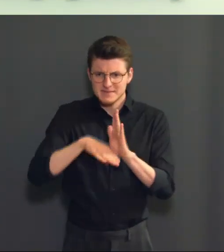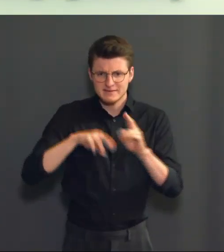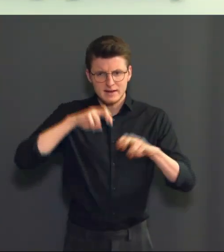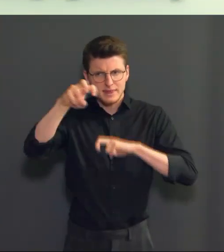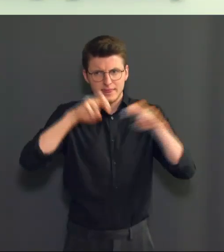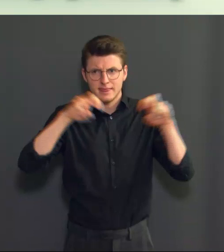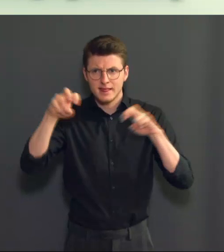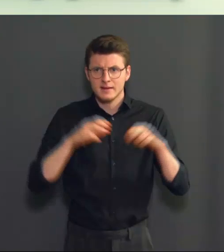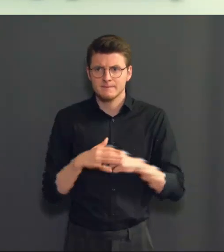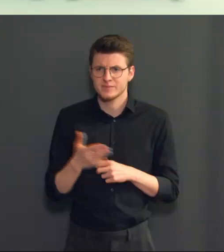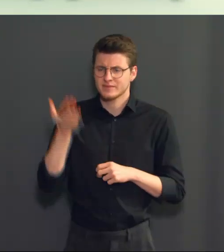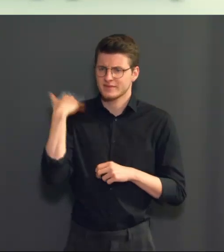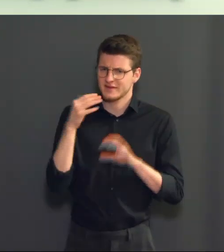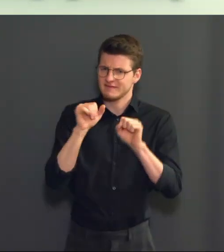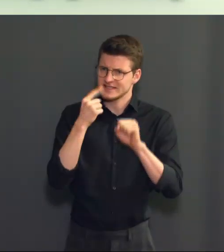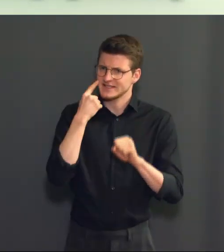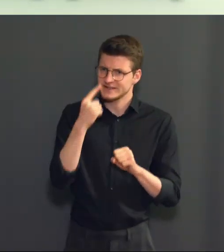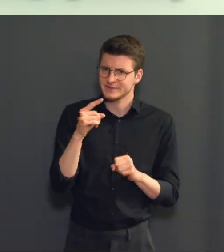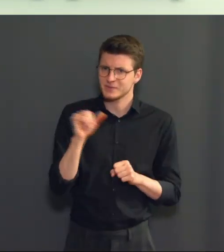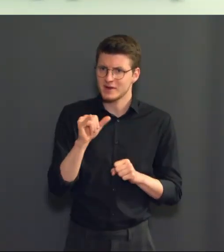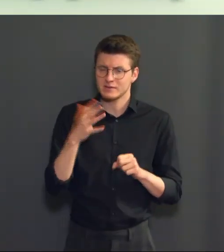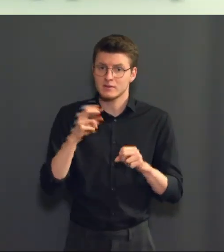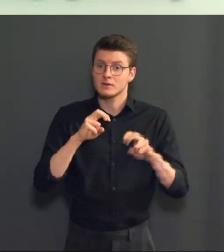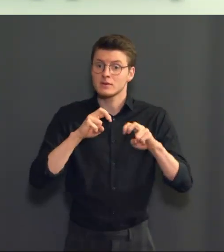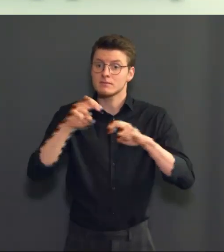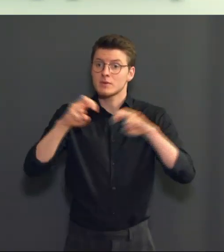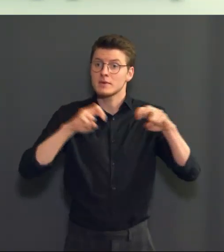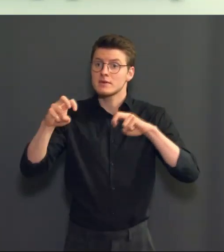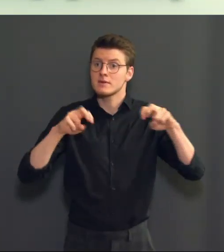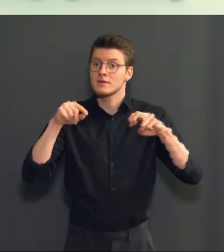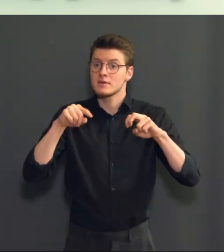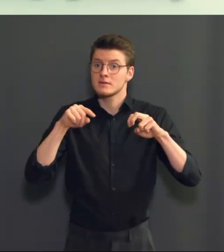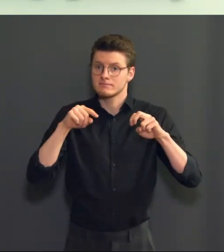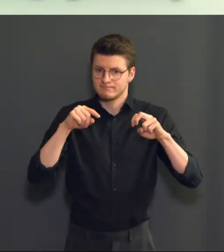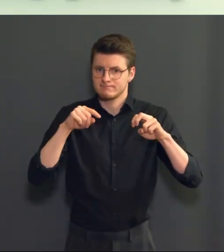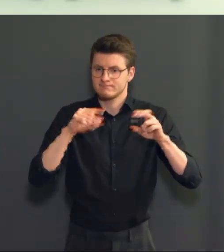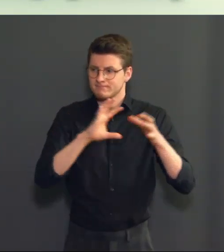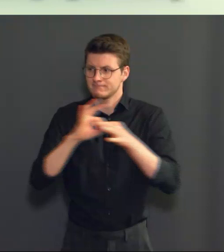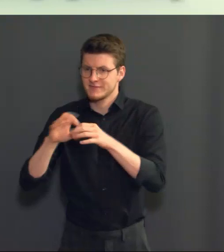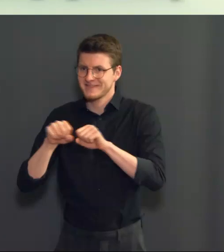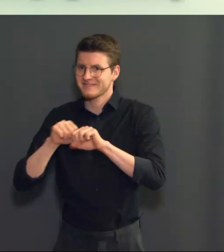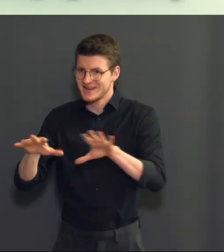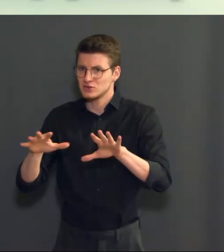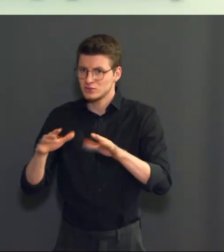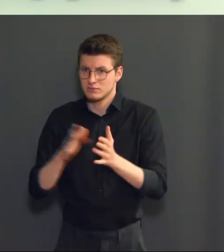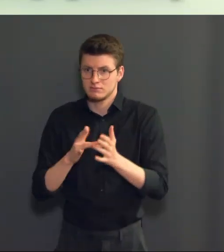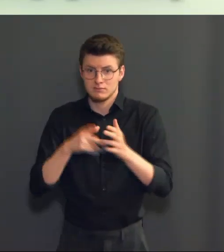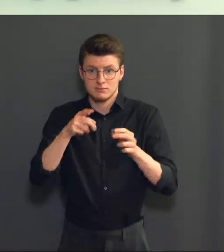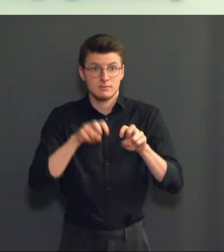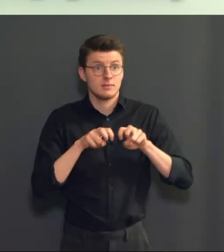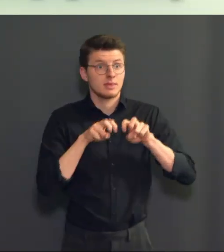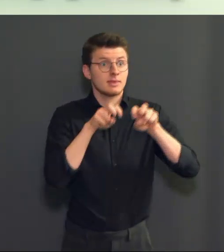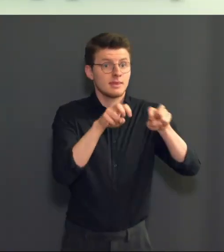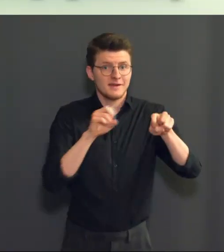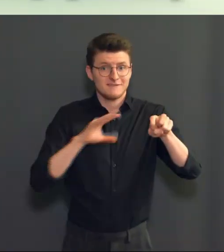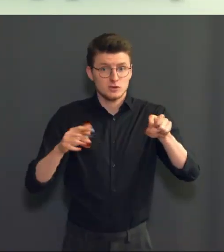vaak gezien dat mobiliteit geassocieerd is met de besmettingscijfers. Wanneer we ons verplaatsen, dan kan immers